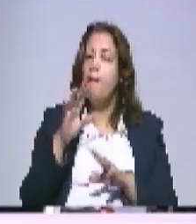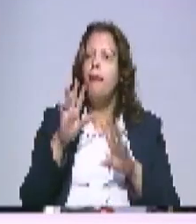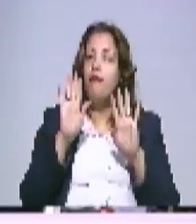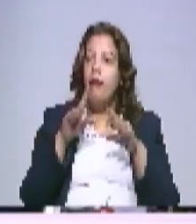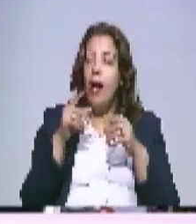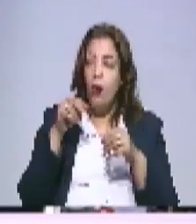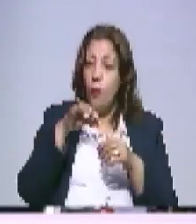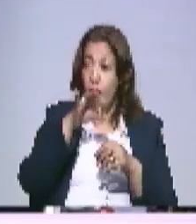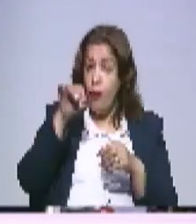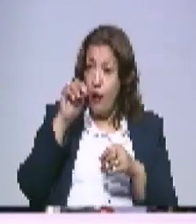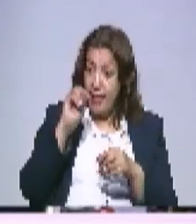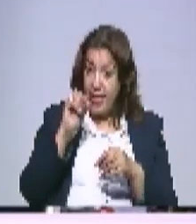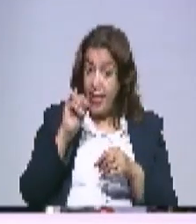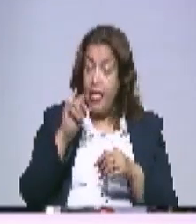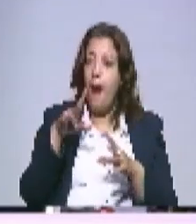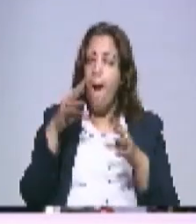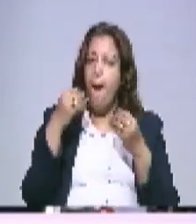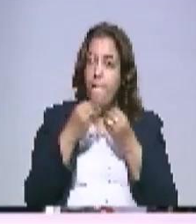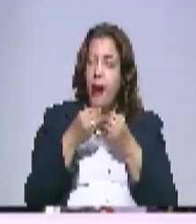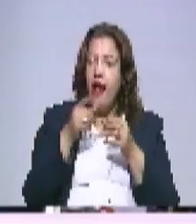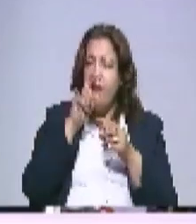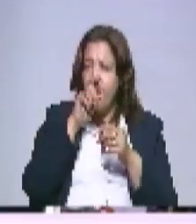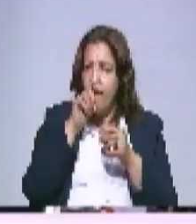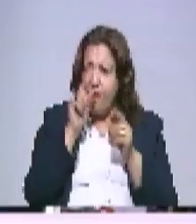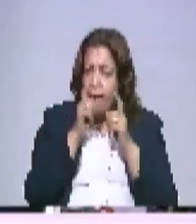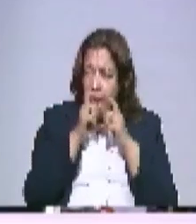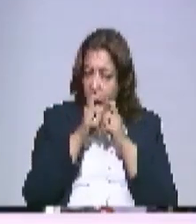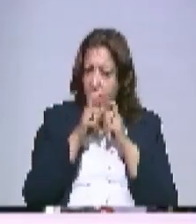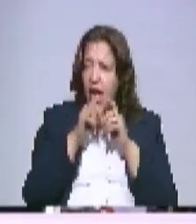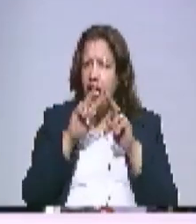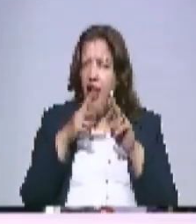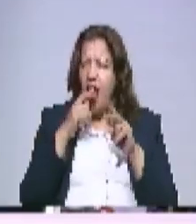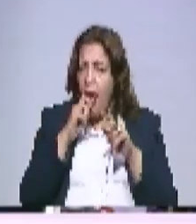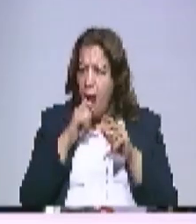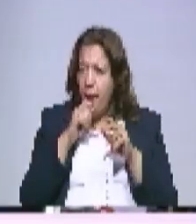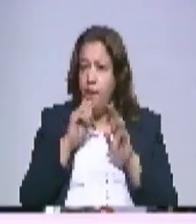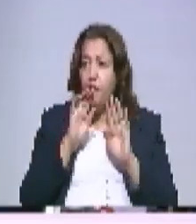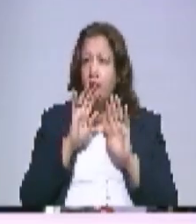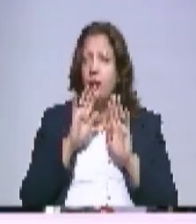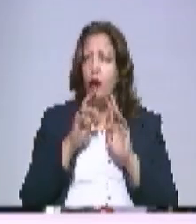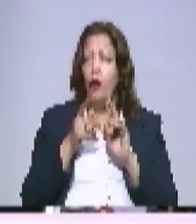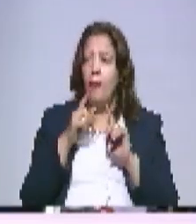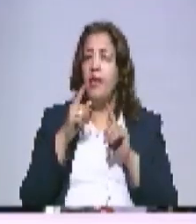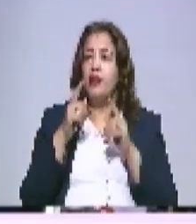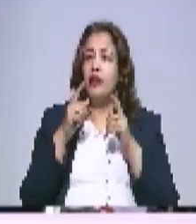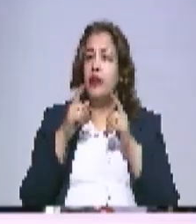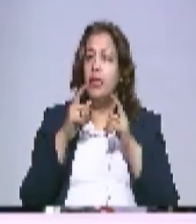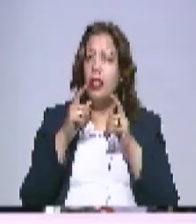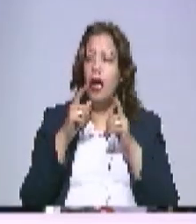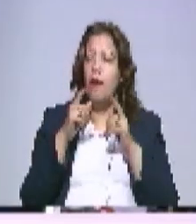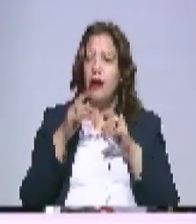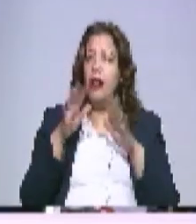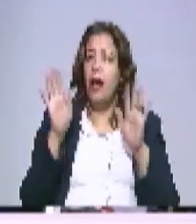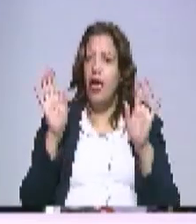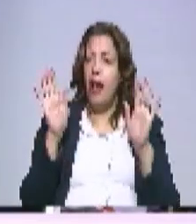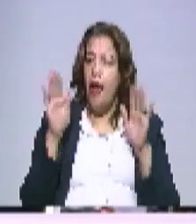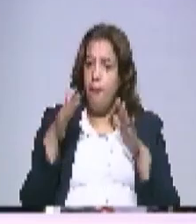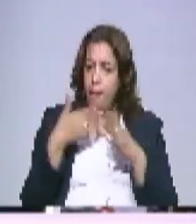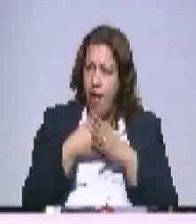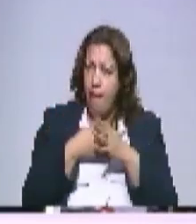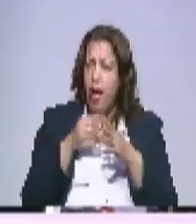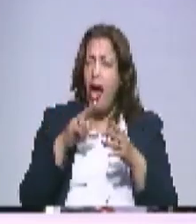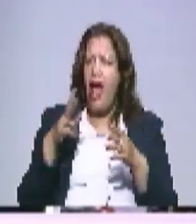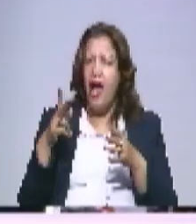كلها وبيتحط مع بعض حاجات في اللحوم مع الطيور كلها. حط الروزماري مع الطيور كلها، بيتحط في